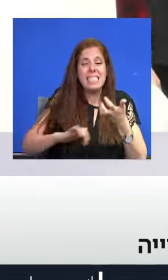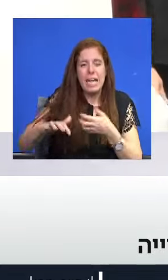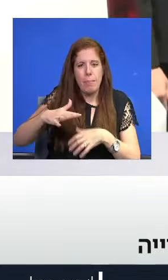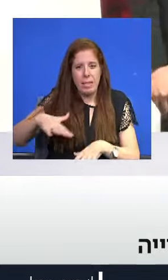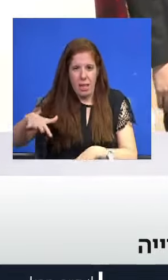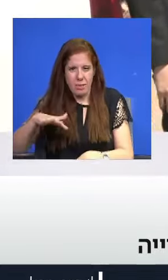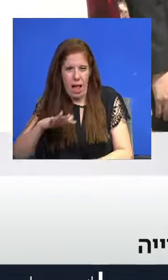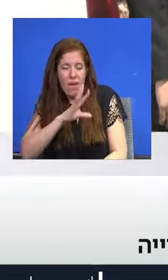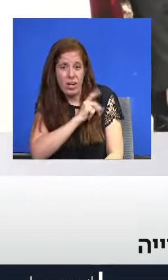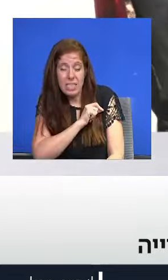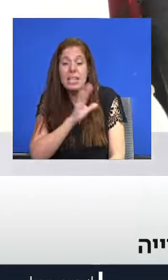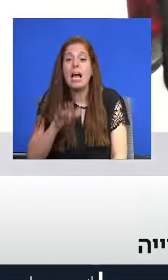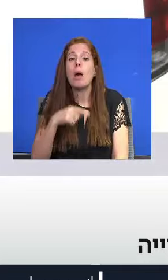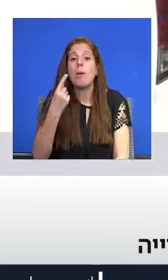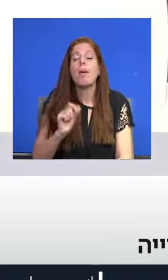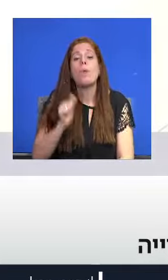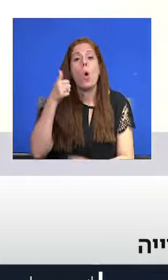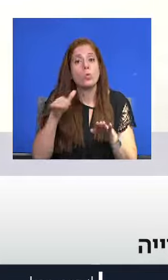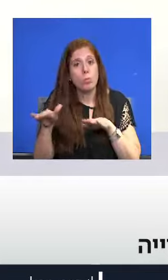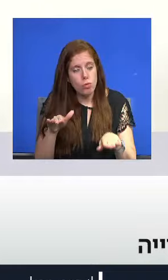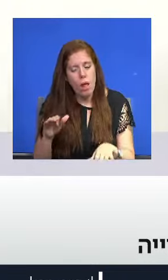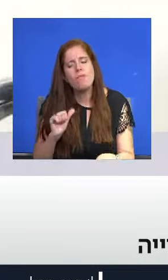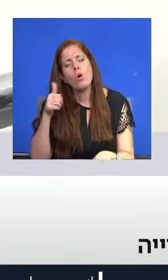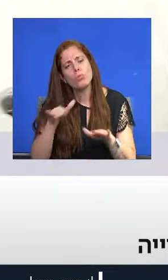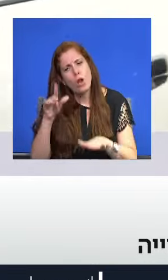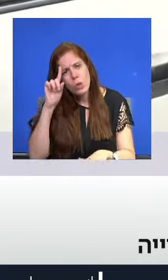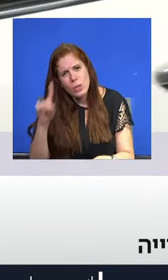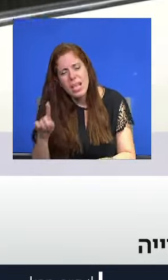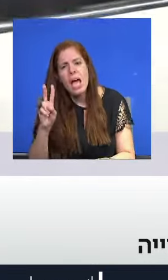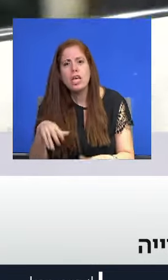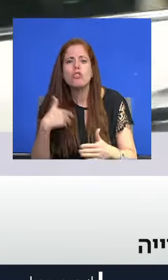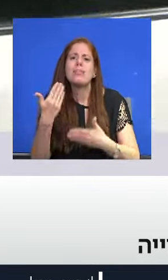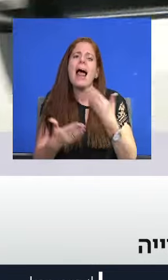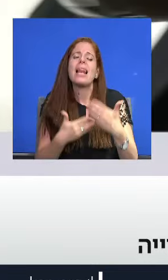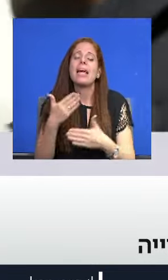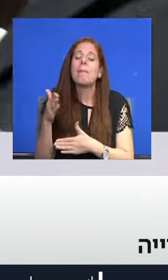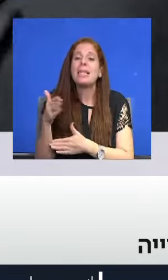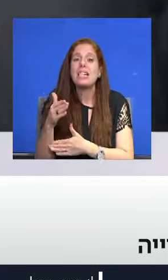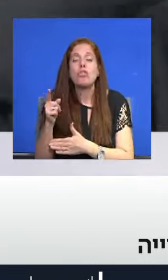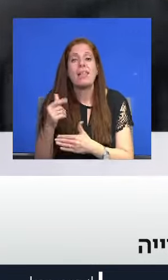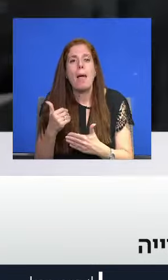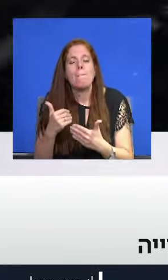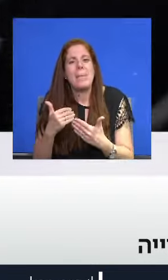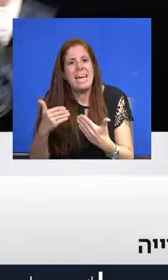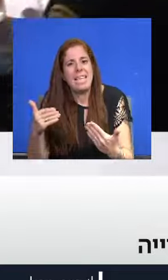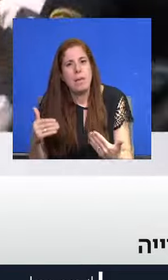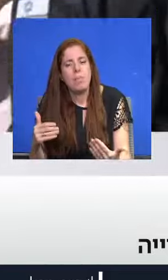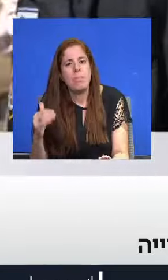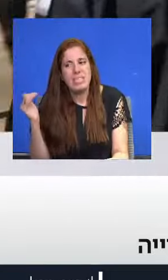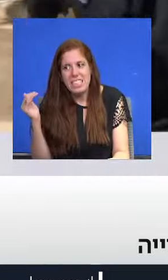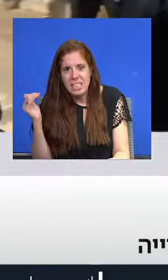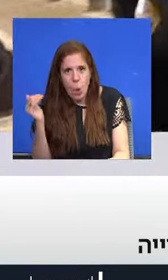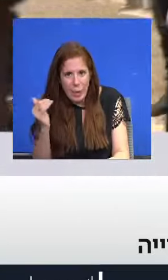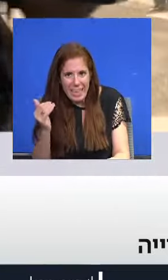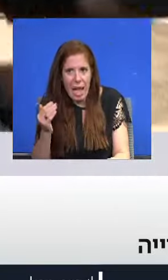גם אומרים לראש הממשלה, וראש הממשלה גם יודע את זה, יש תהליך מדיני שאתה מקדם עם סעודיה, וכל שינוי